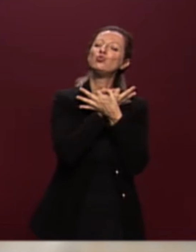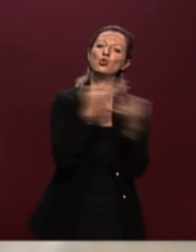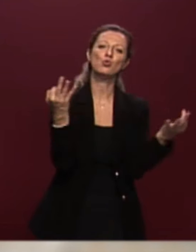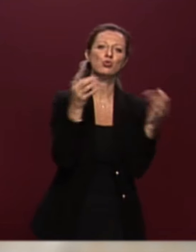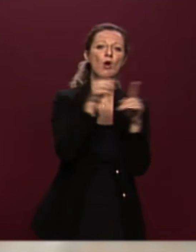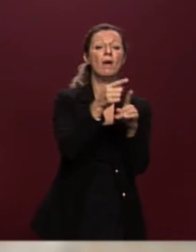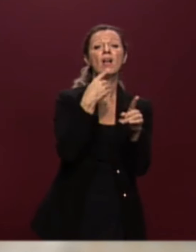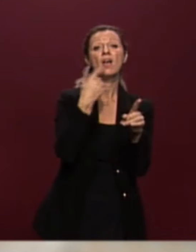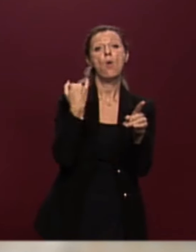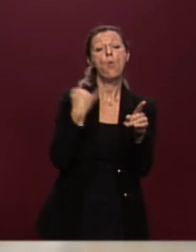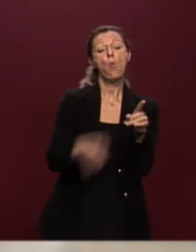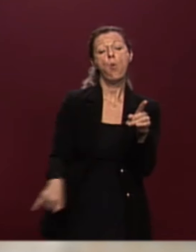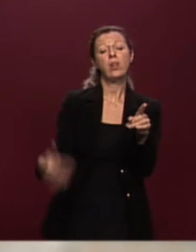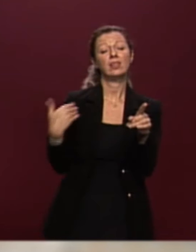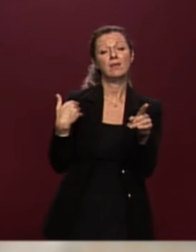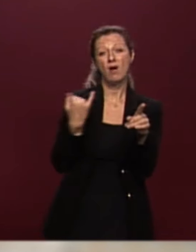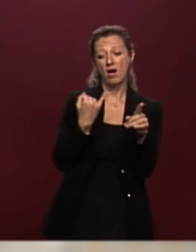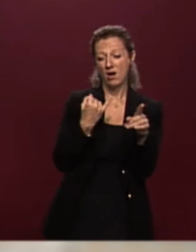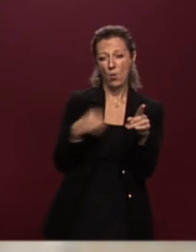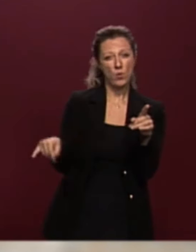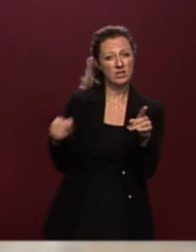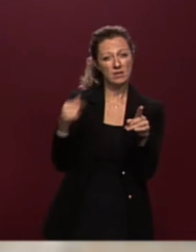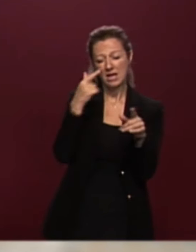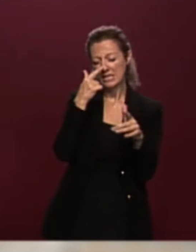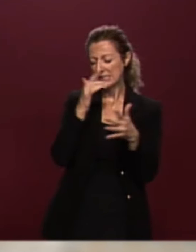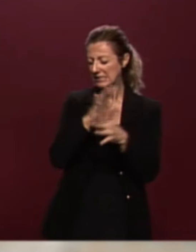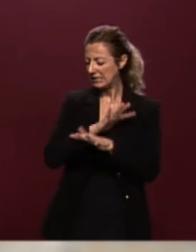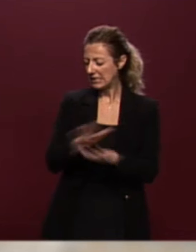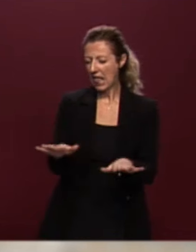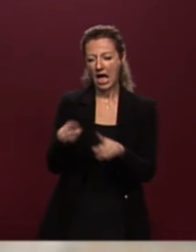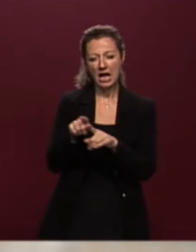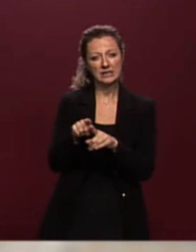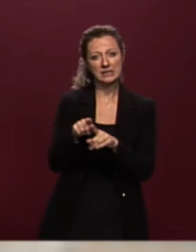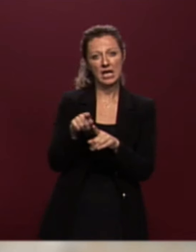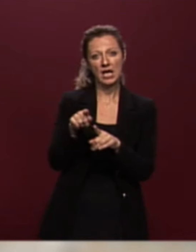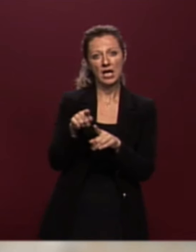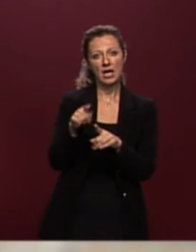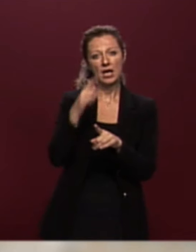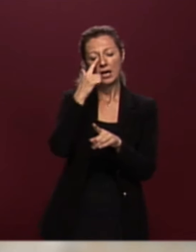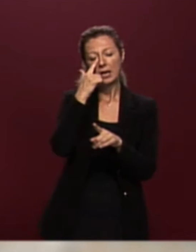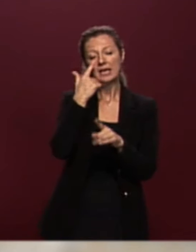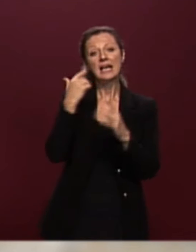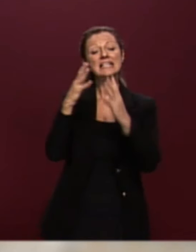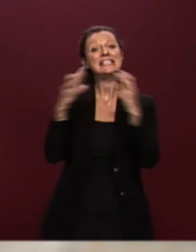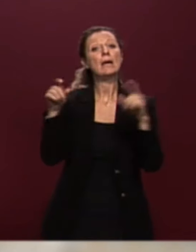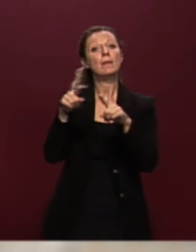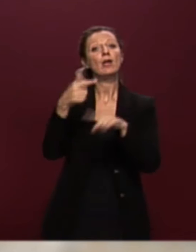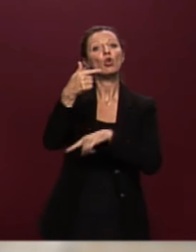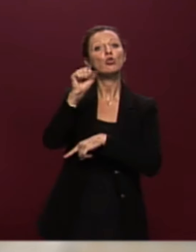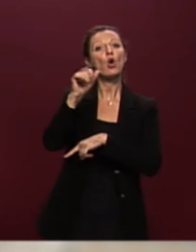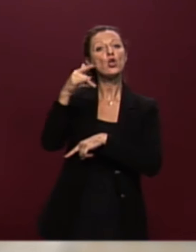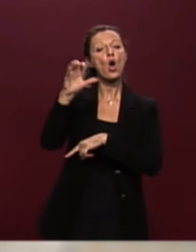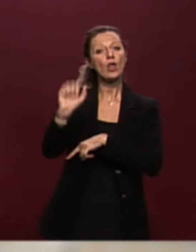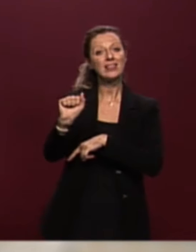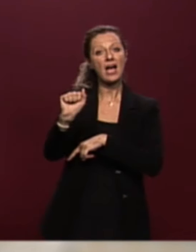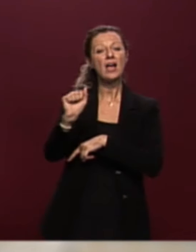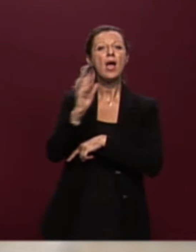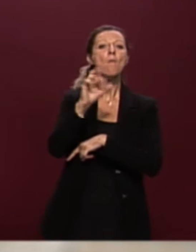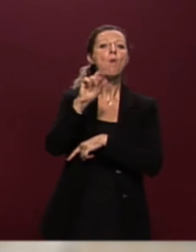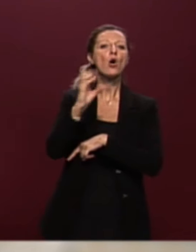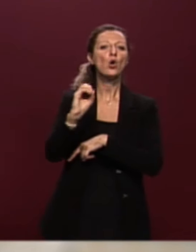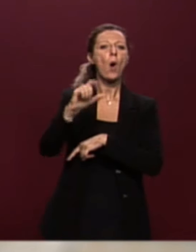commentare l'ultima disgrazia nello stabilimento Toyota di Borgo